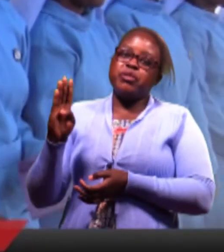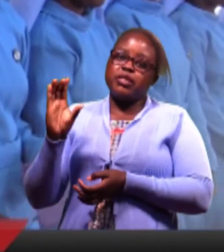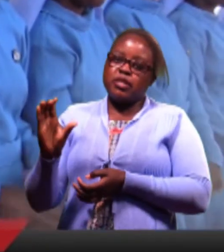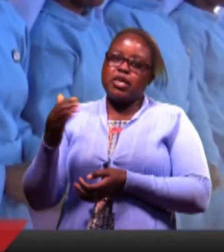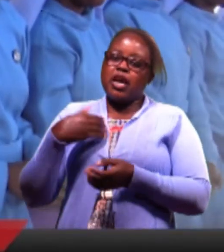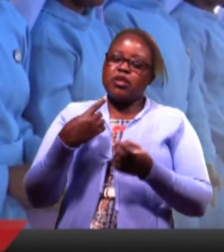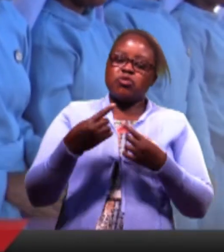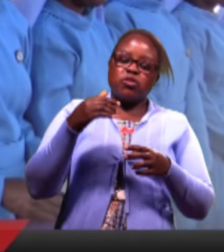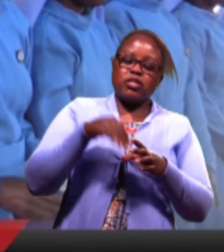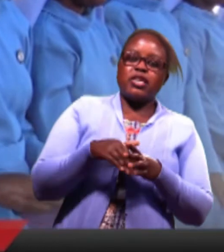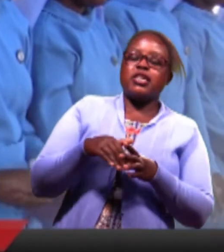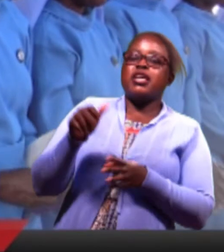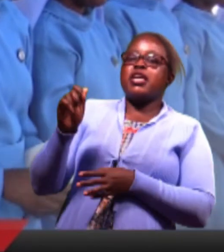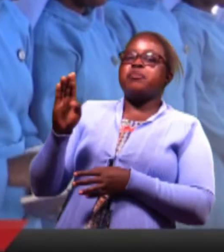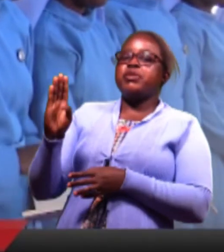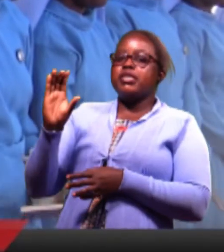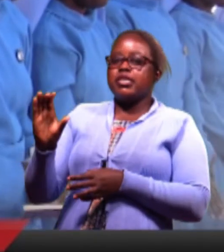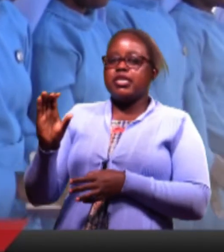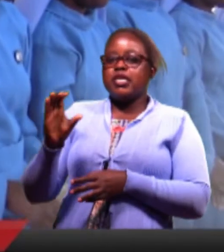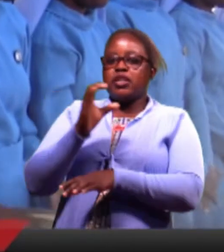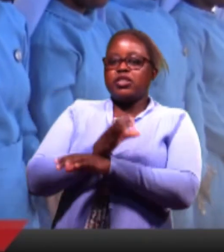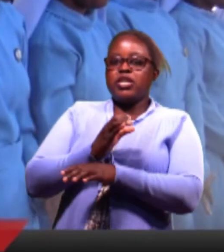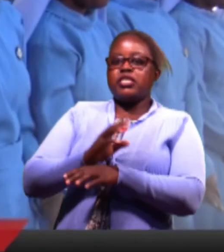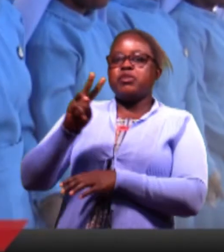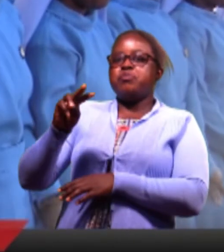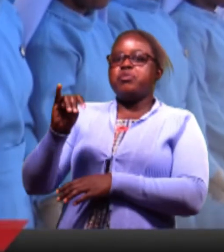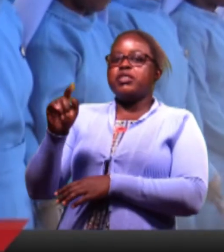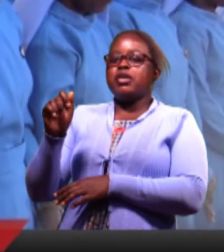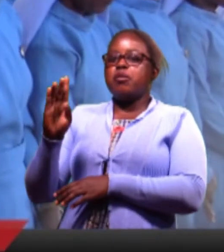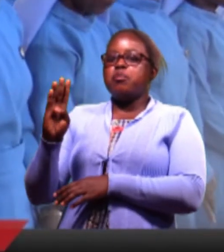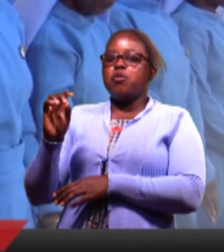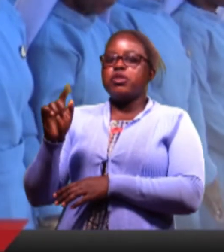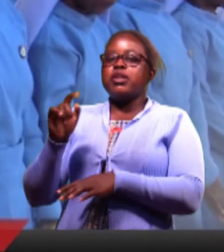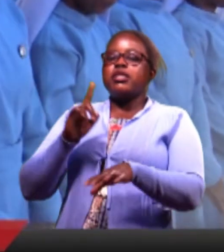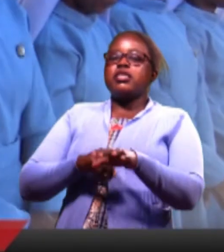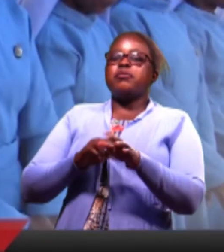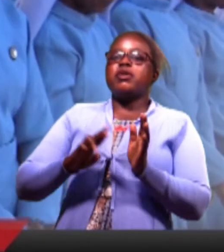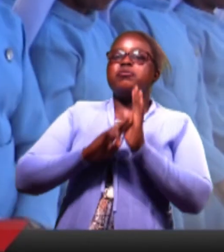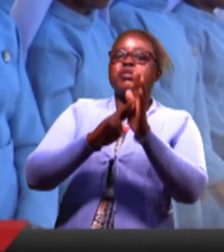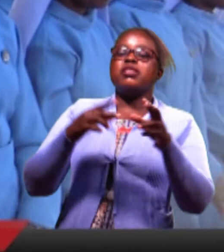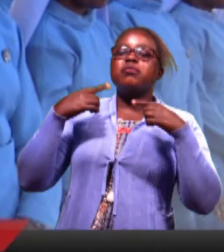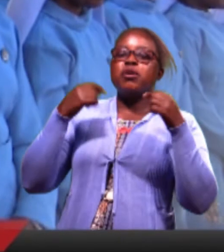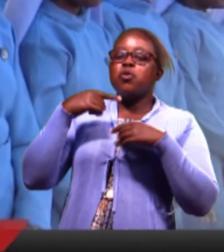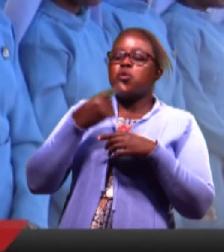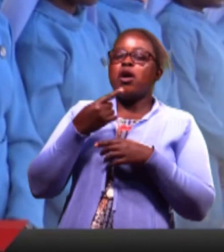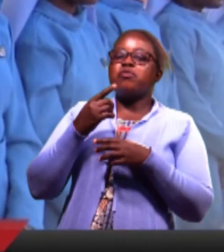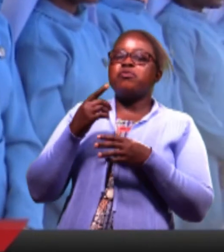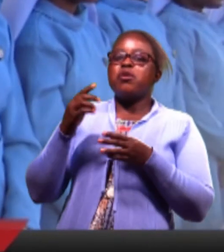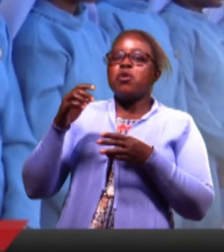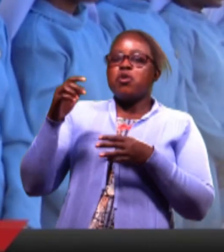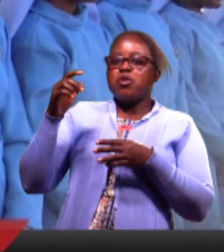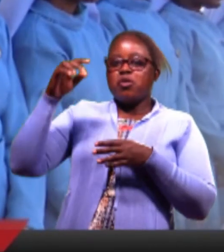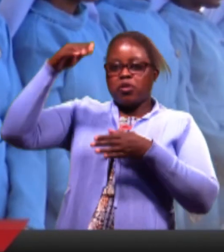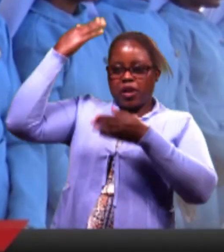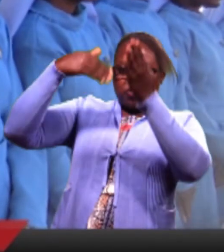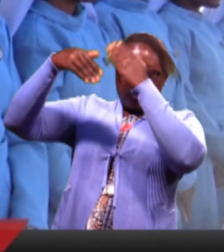Ndambuki amezungumza katika kanisa la ABC Mitaboni wakati wa kutawazwa kwa wahubiri waliohitimu kutoka kwa chuo